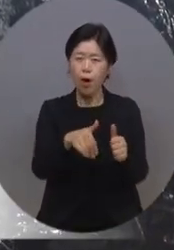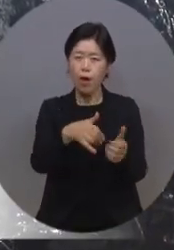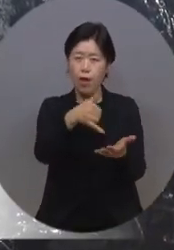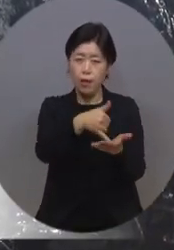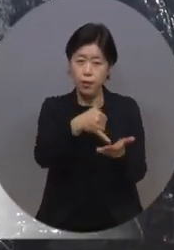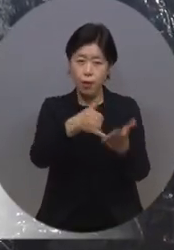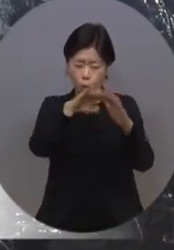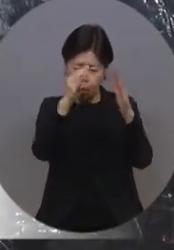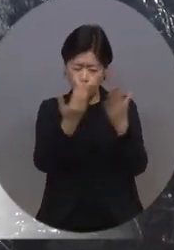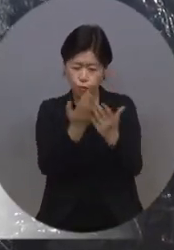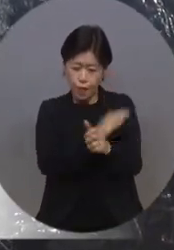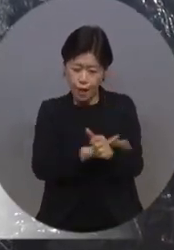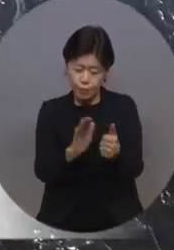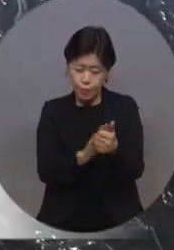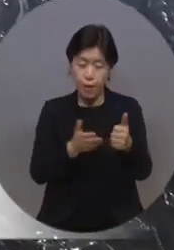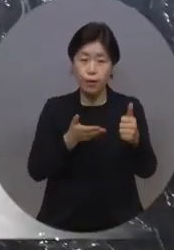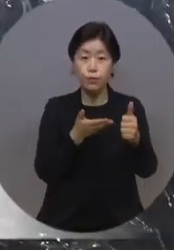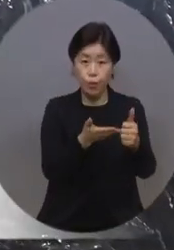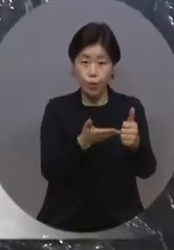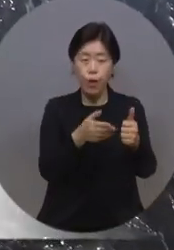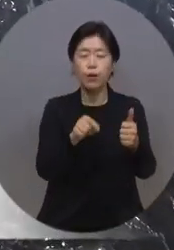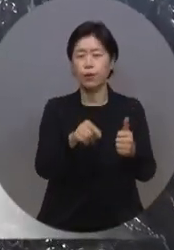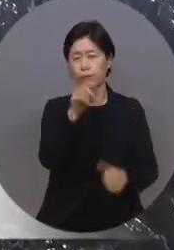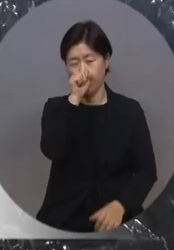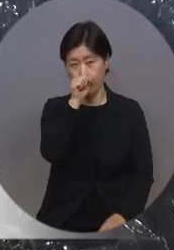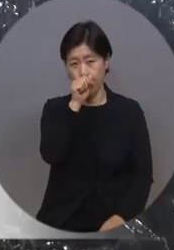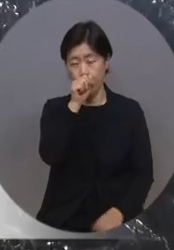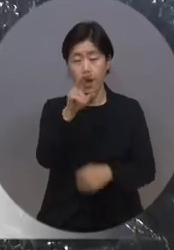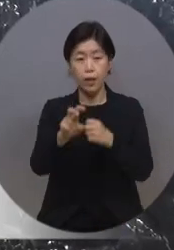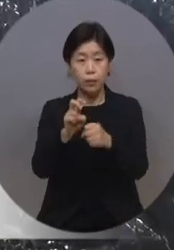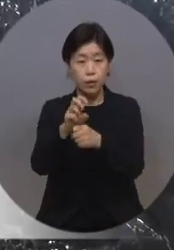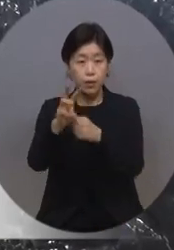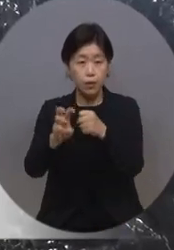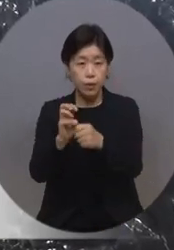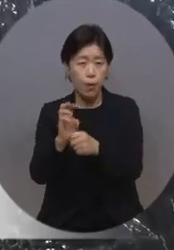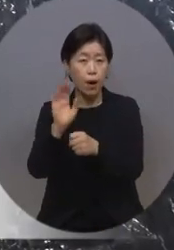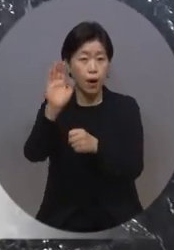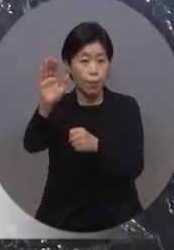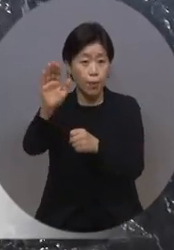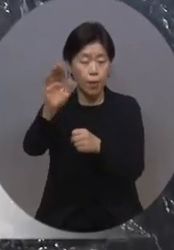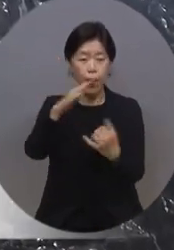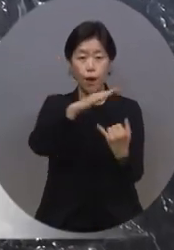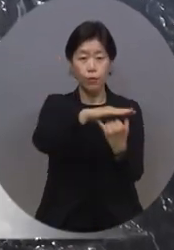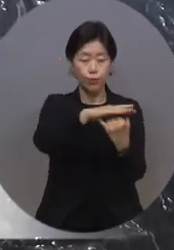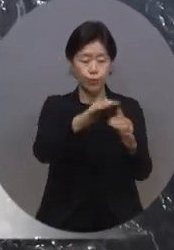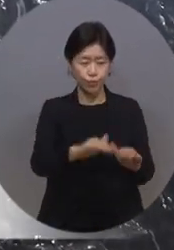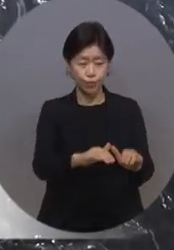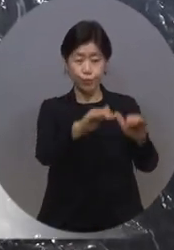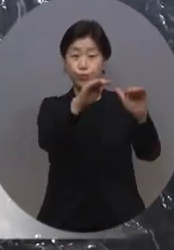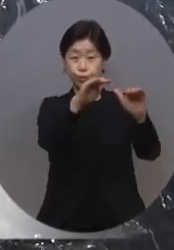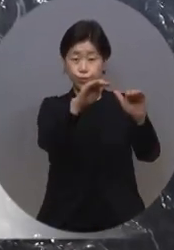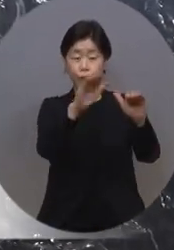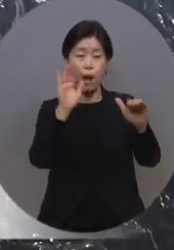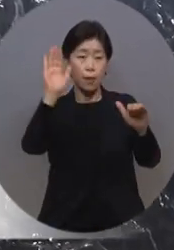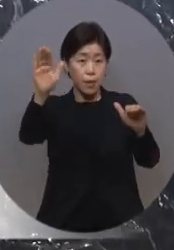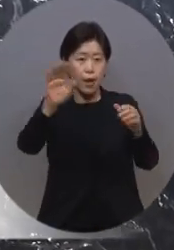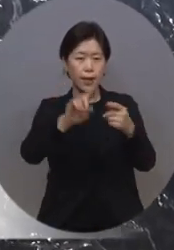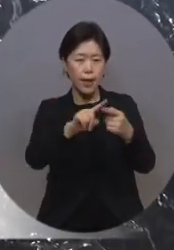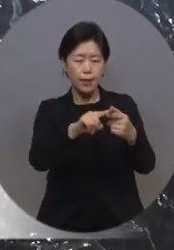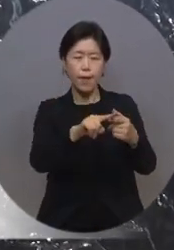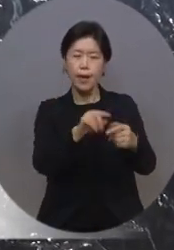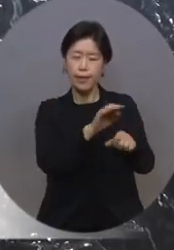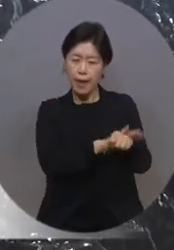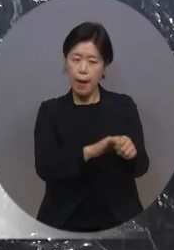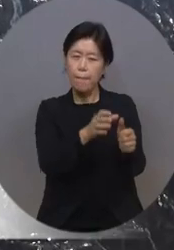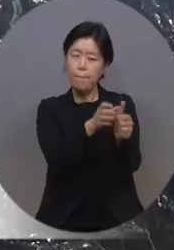같이 해야 그게 통틀어서 학습인 것 같아요. 그래서 20년, 30년 저희가 나의 일이고 우리 아이들 미래의 주인공이라고 생각하고 조금